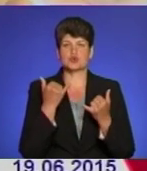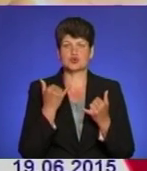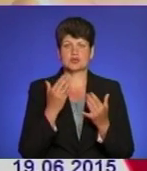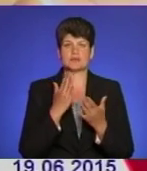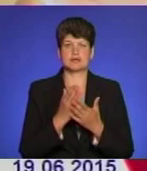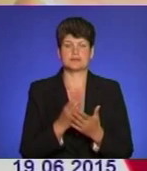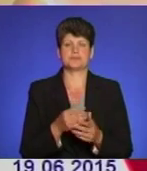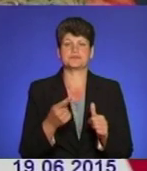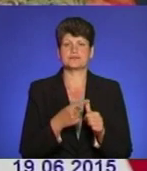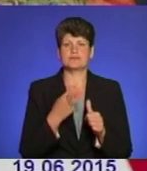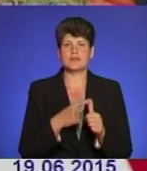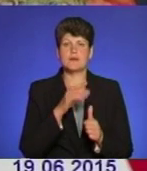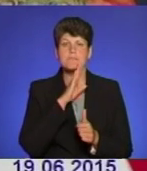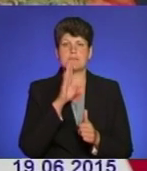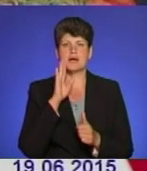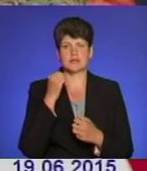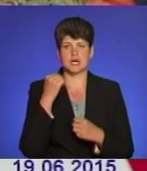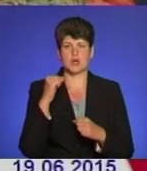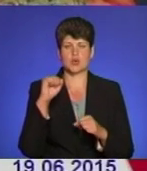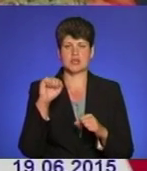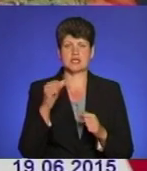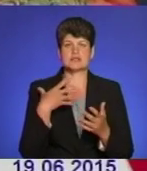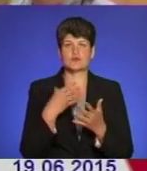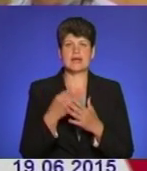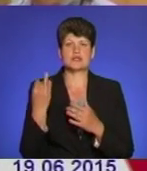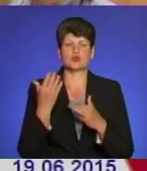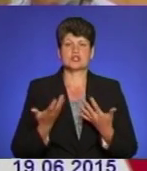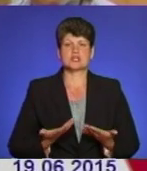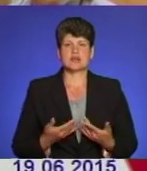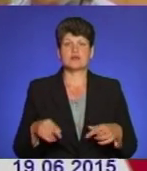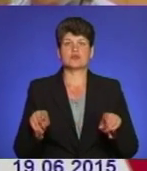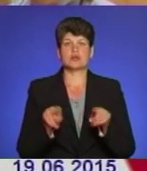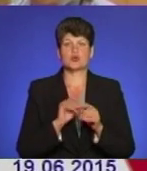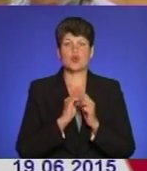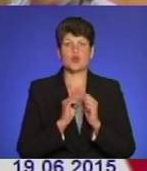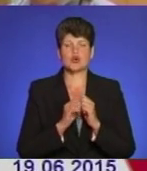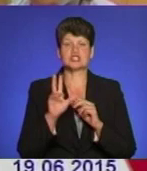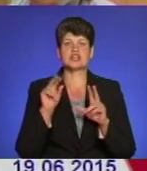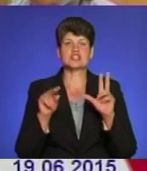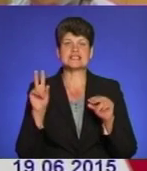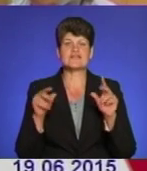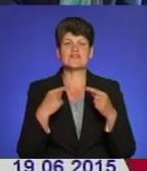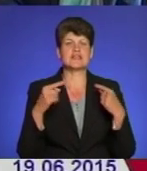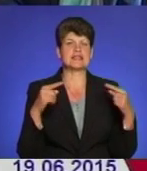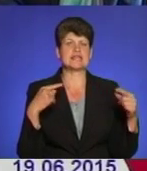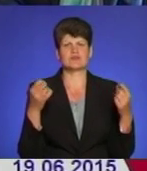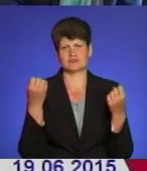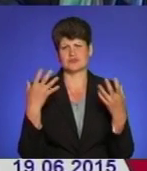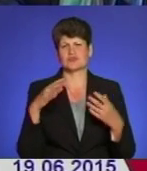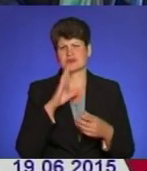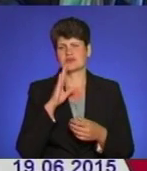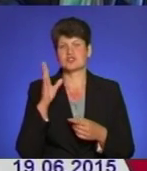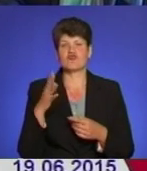носитиме почесне звання мати-героїня, своя історія життя. Але водночас кожна щасливіша від іншої пересічної жінки